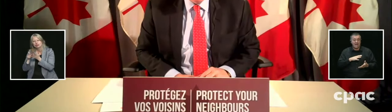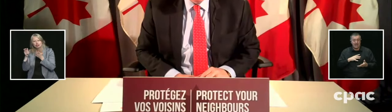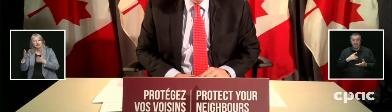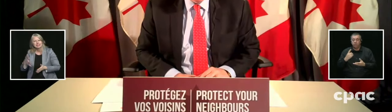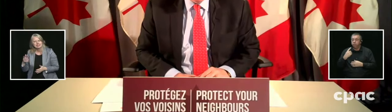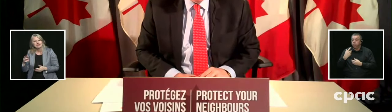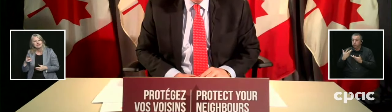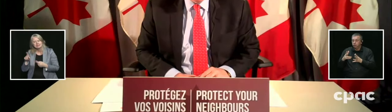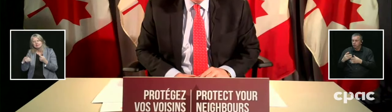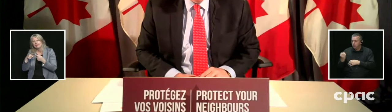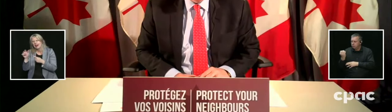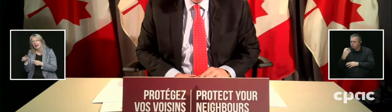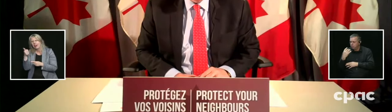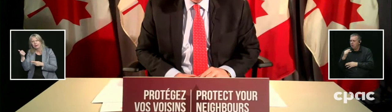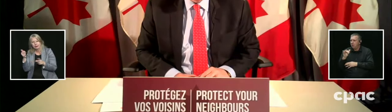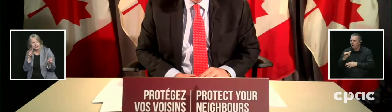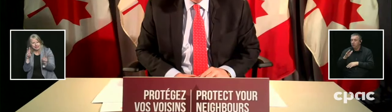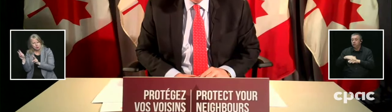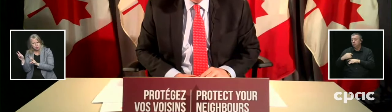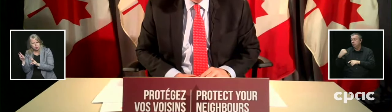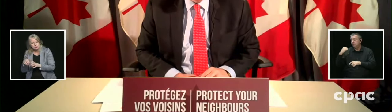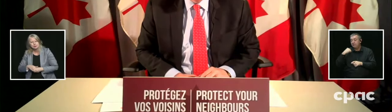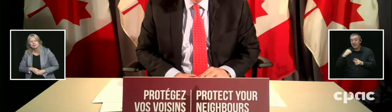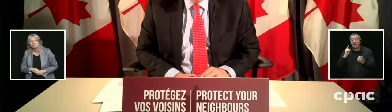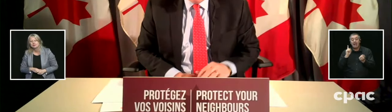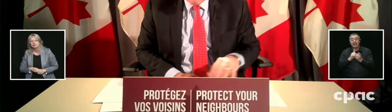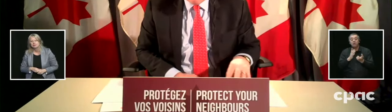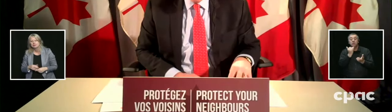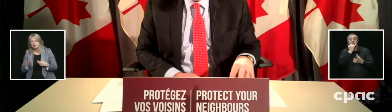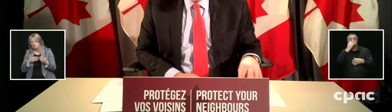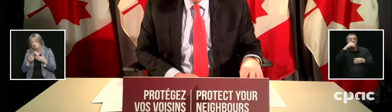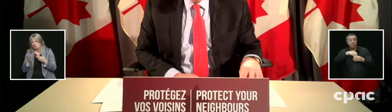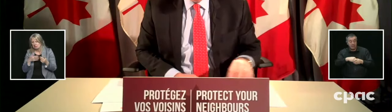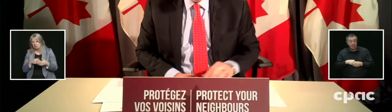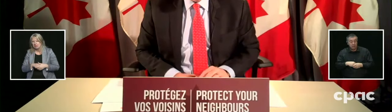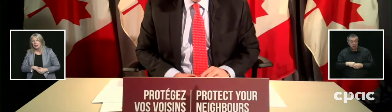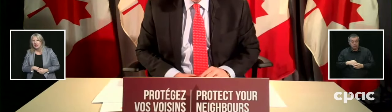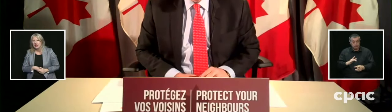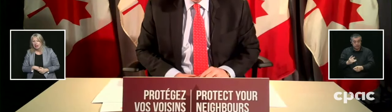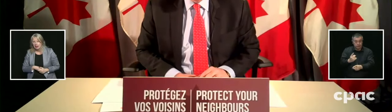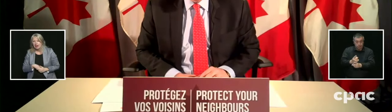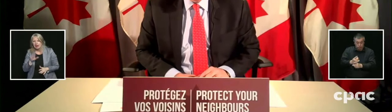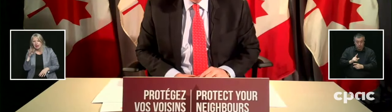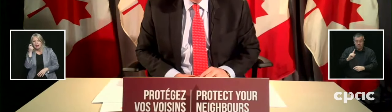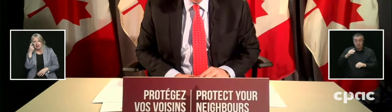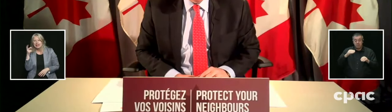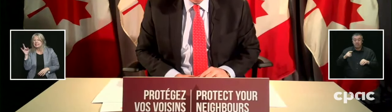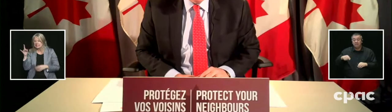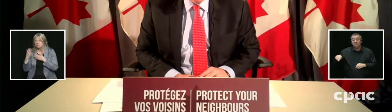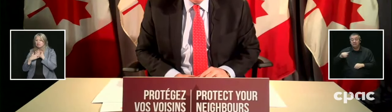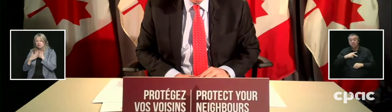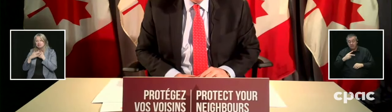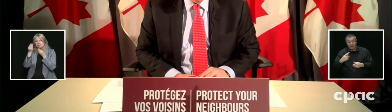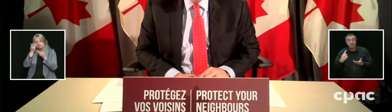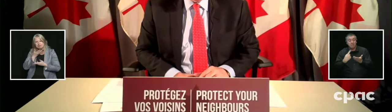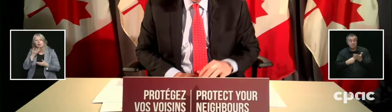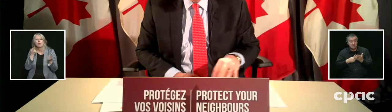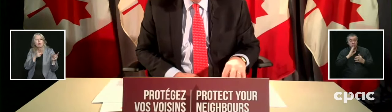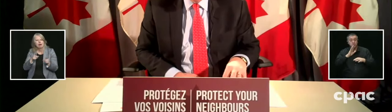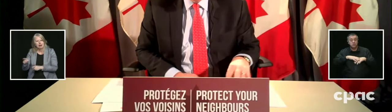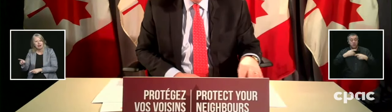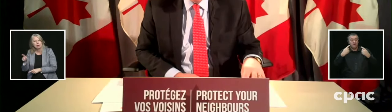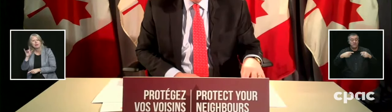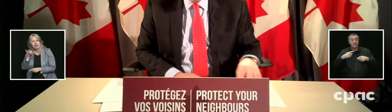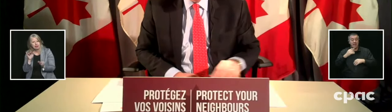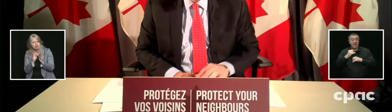évidemment, sur la conférence, sur la rencontre. Et de fait, les premiers ministres ont discuté la question des frontières internationales.